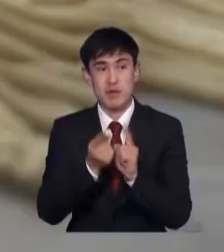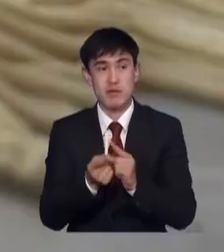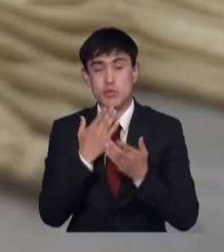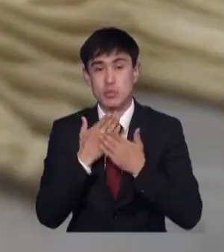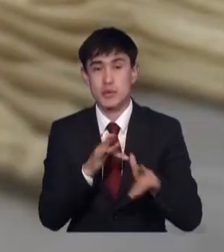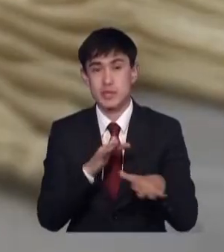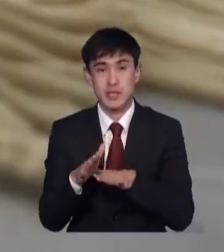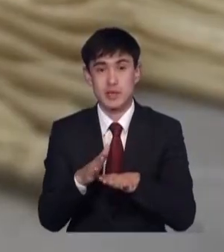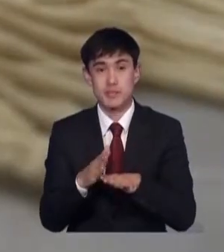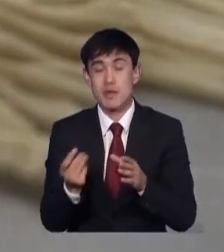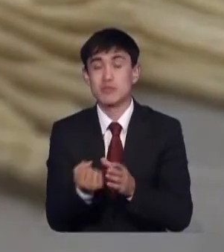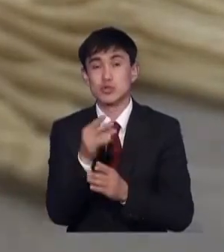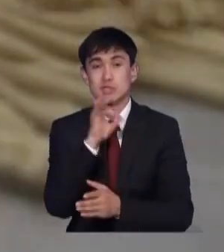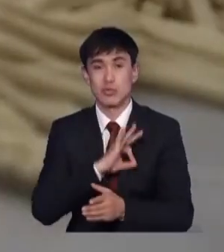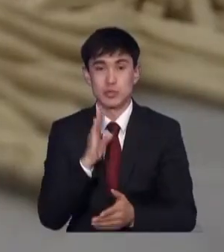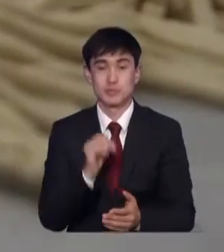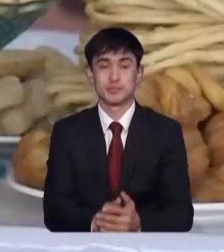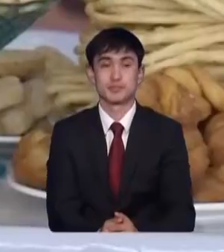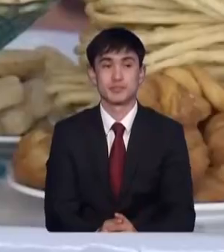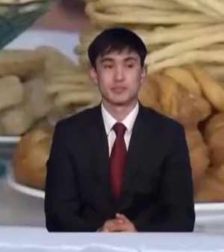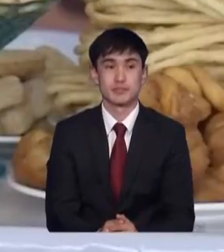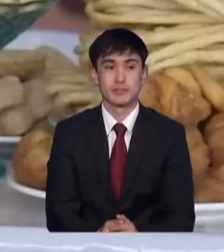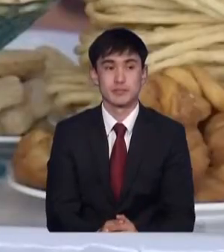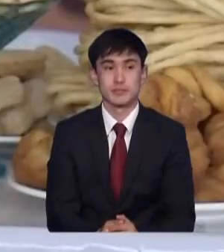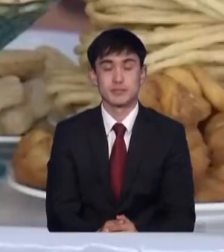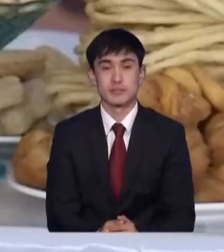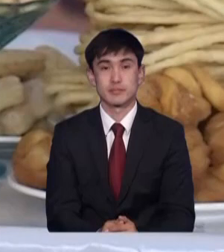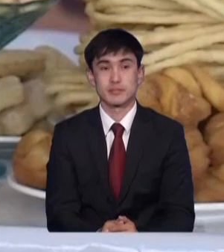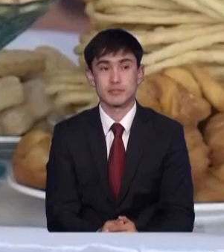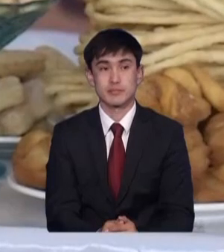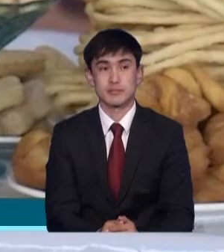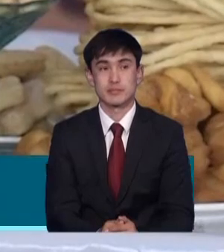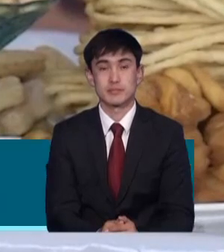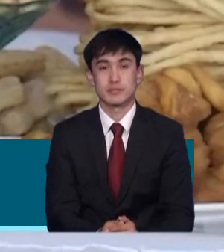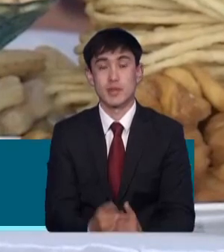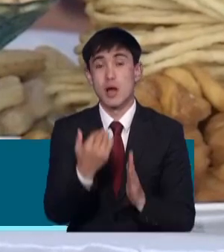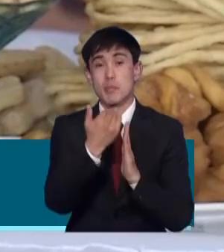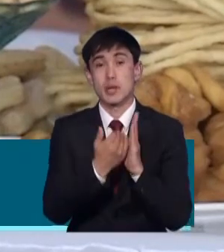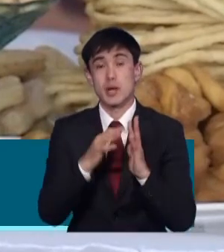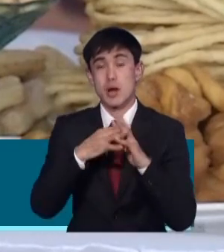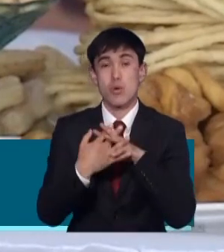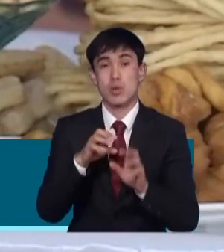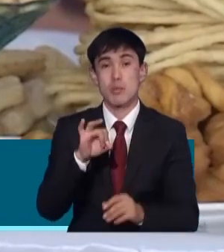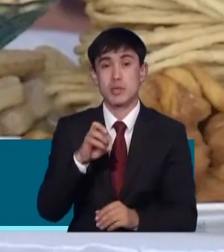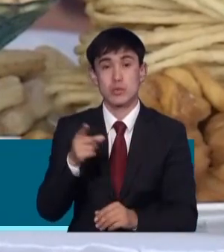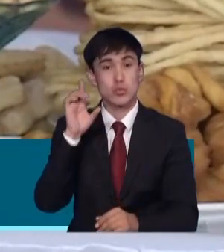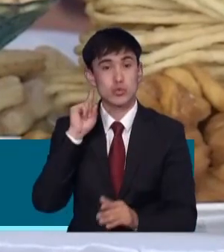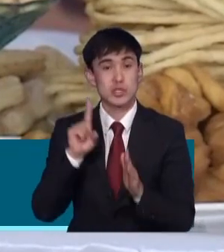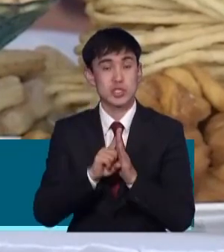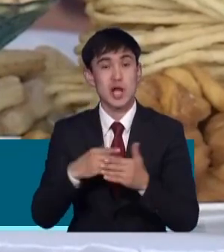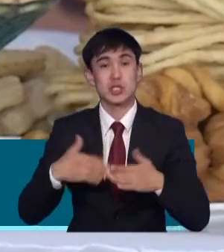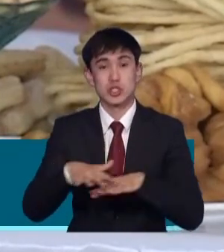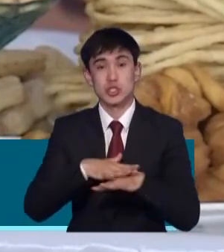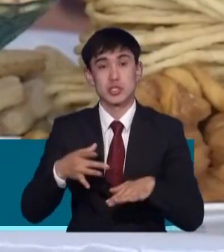любимое дело в источник дохода о программе аул аманат я услышала от